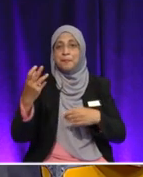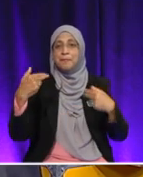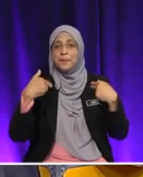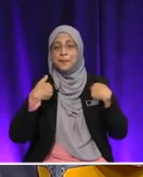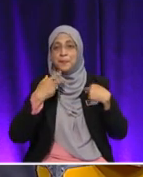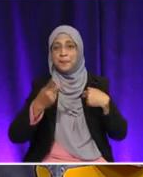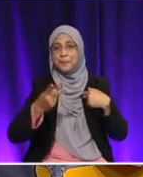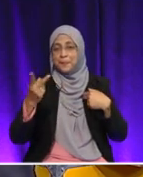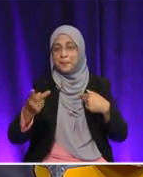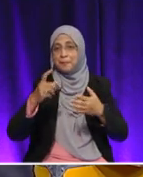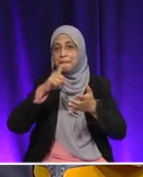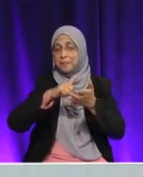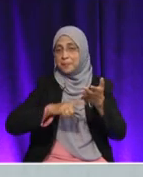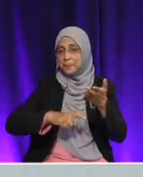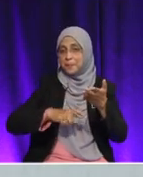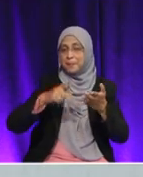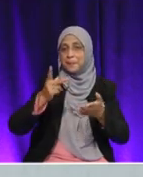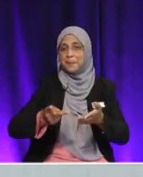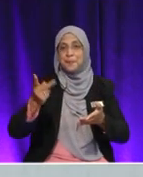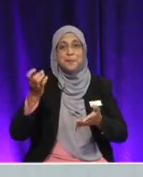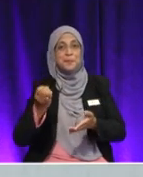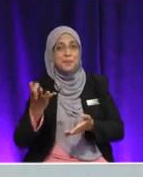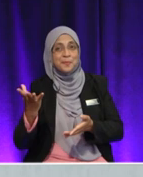jawab di sini berkaitan membayar cukai